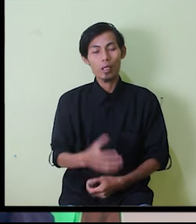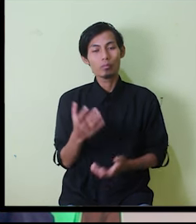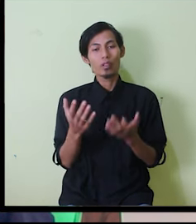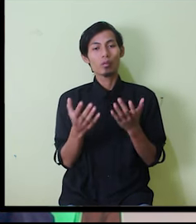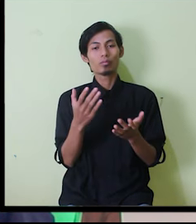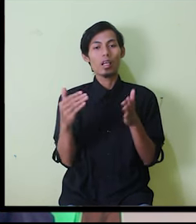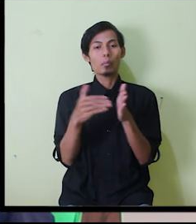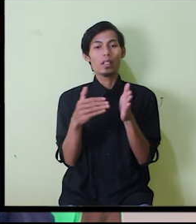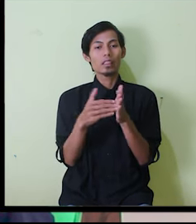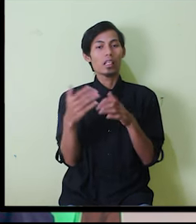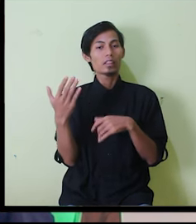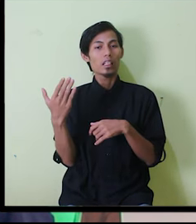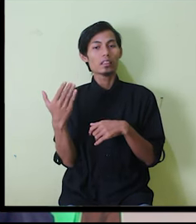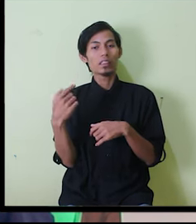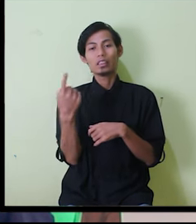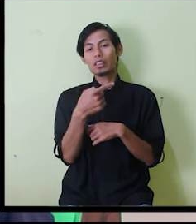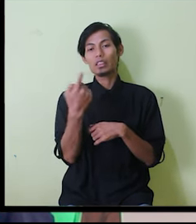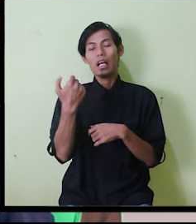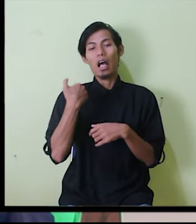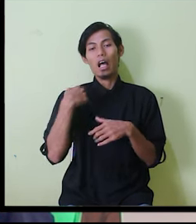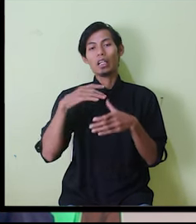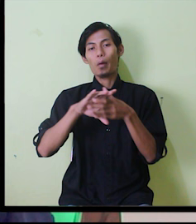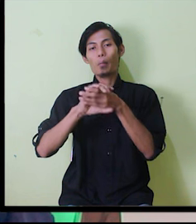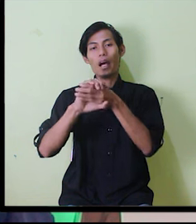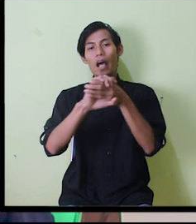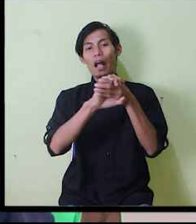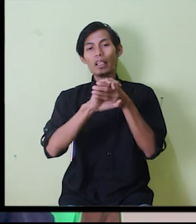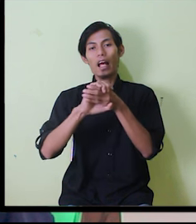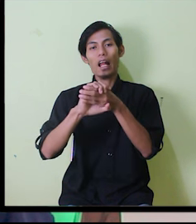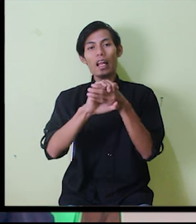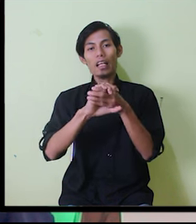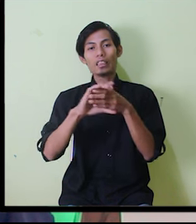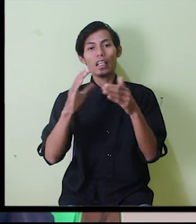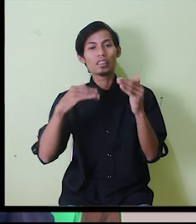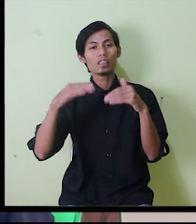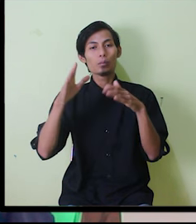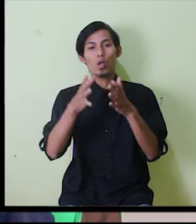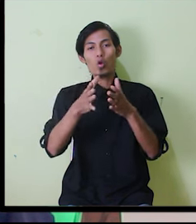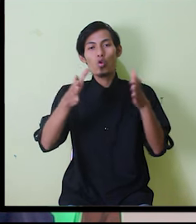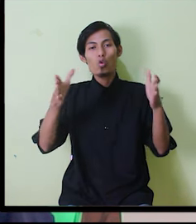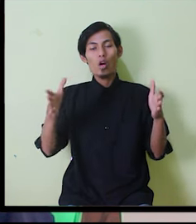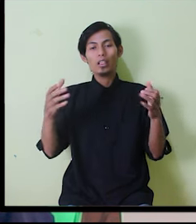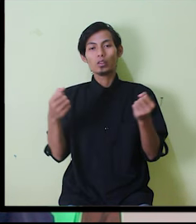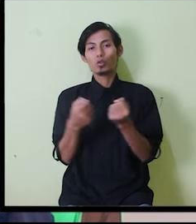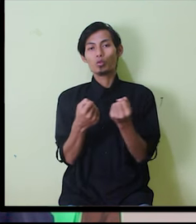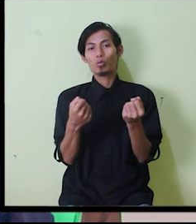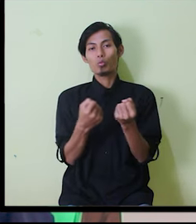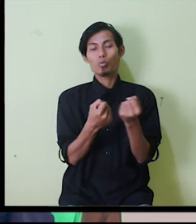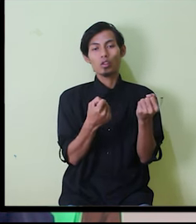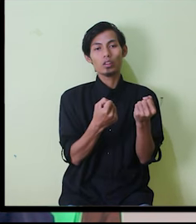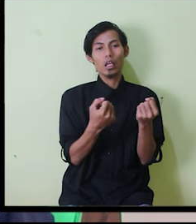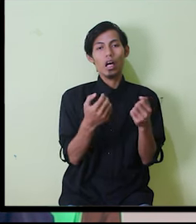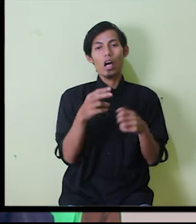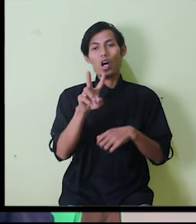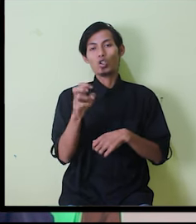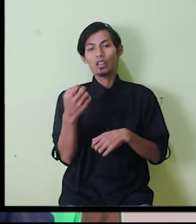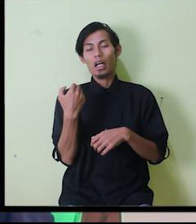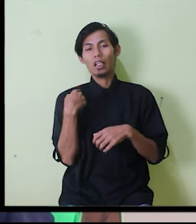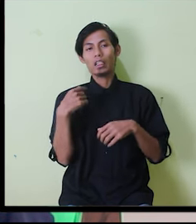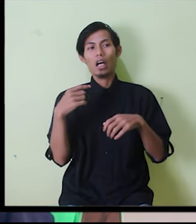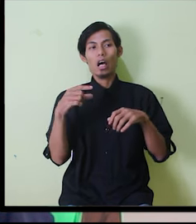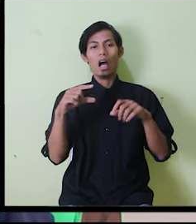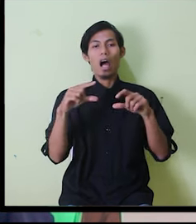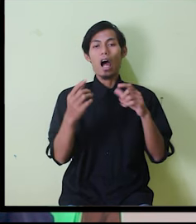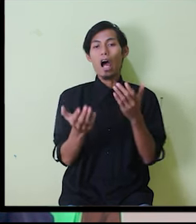itu kita perlu pengenalan lebih luas terus support dari perbankan juga yang mungkin update aplikasi yang